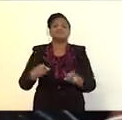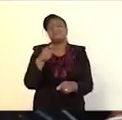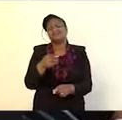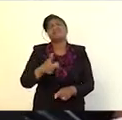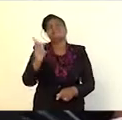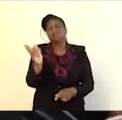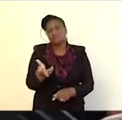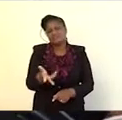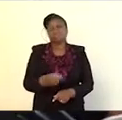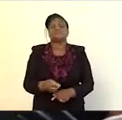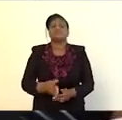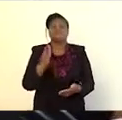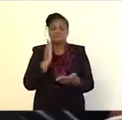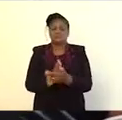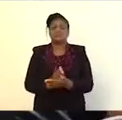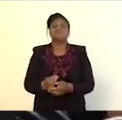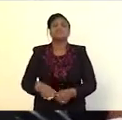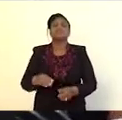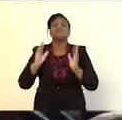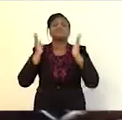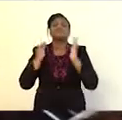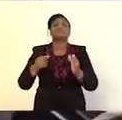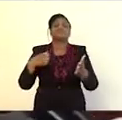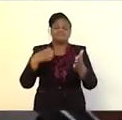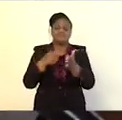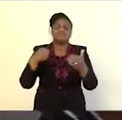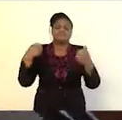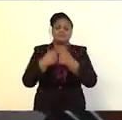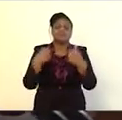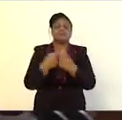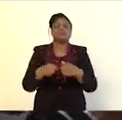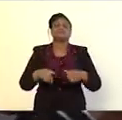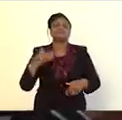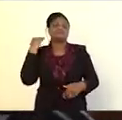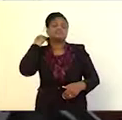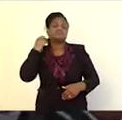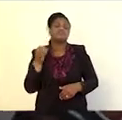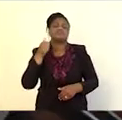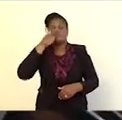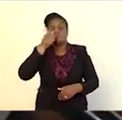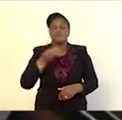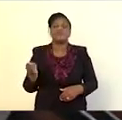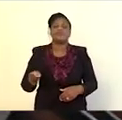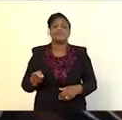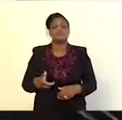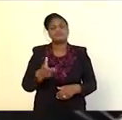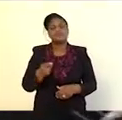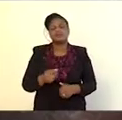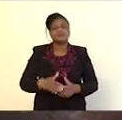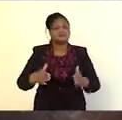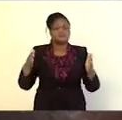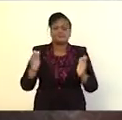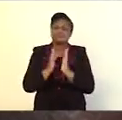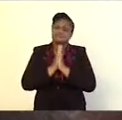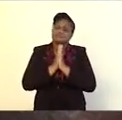vanhu vachiburaisa vanhu itsvakurudzo. Pechipiri ndoenda ndodaiwo taikumbirisa zvikuru. Yes, we tasa